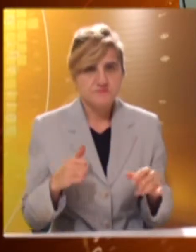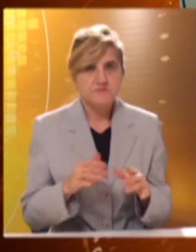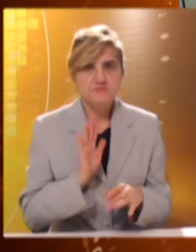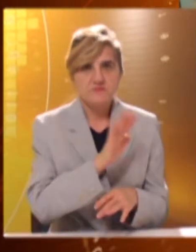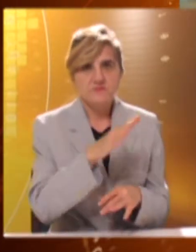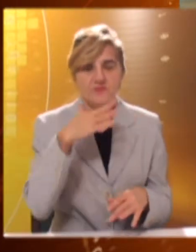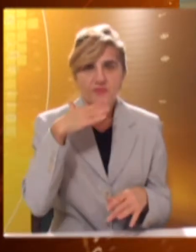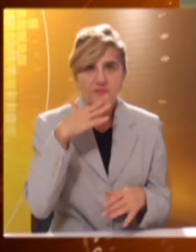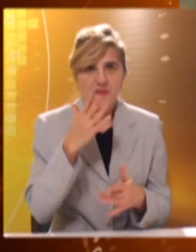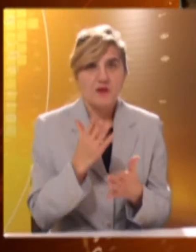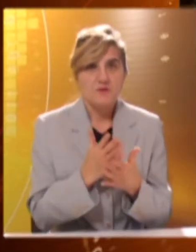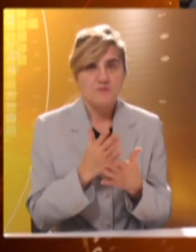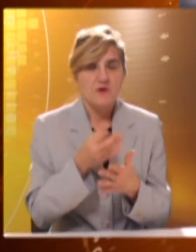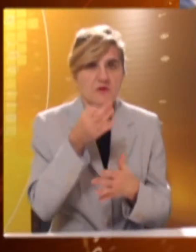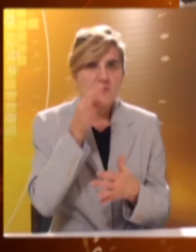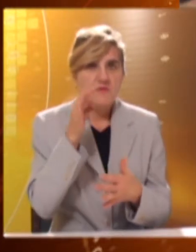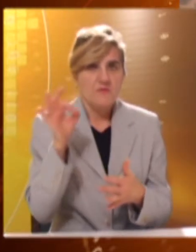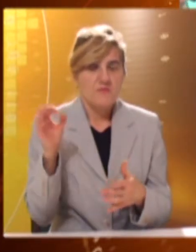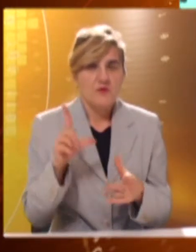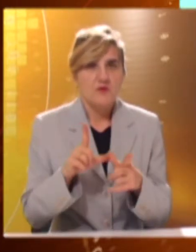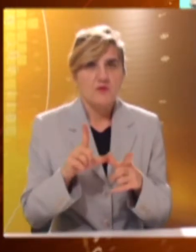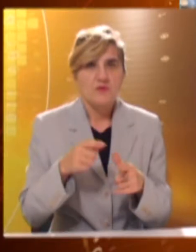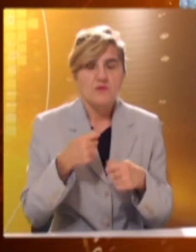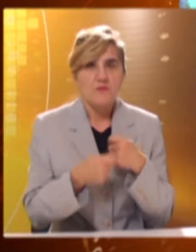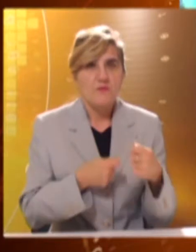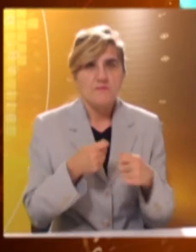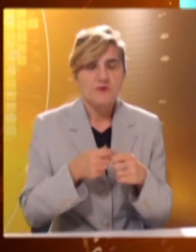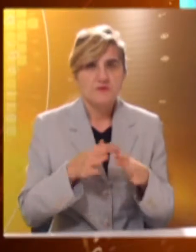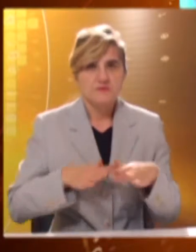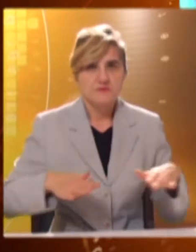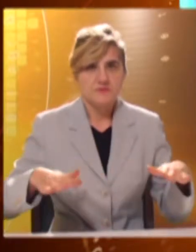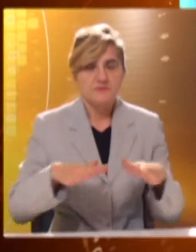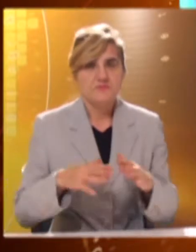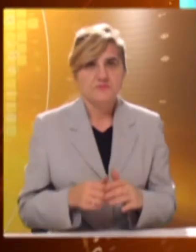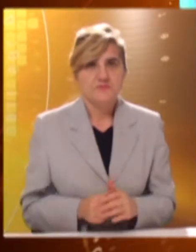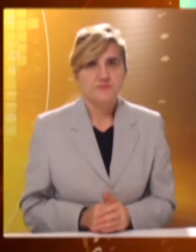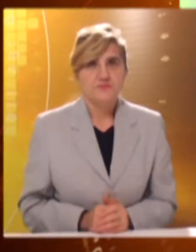rečima Jeringića, došlo je do napretka u poboljšanju poslovnog ambijenta.